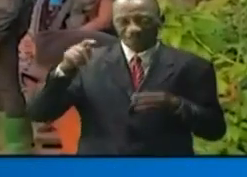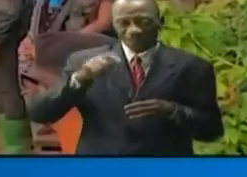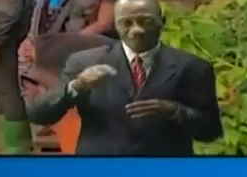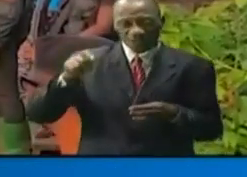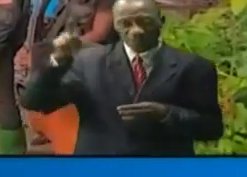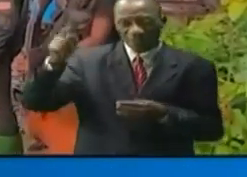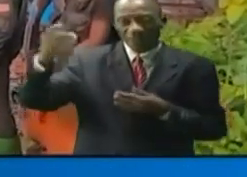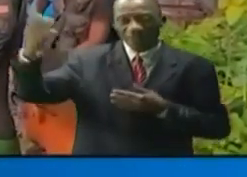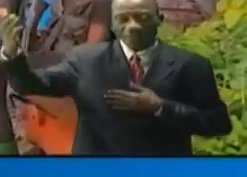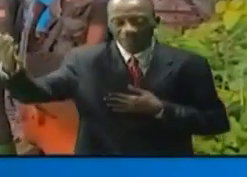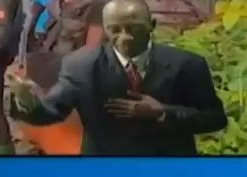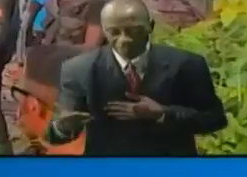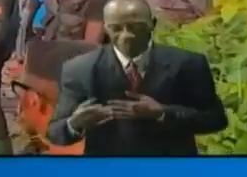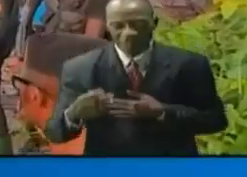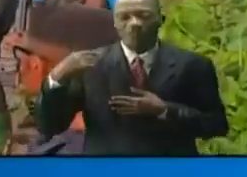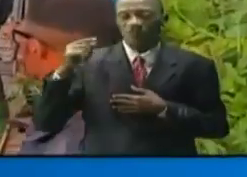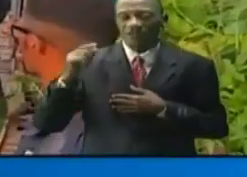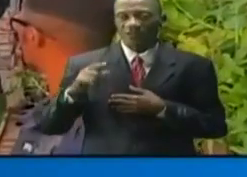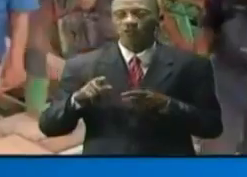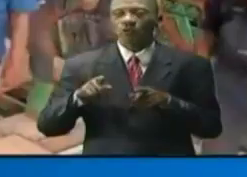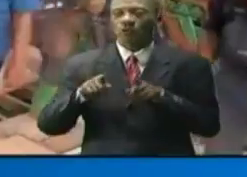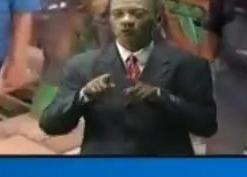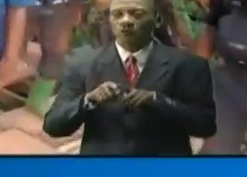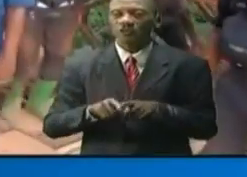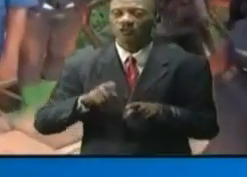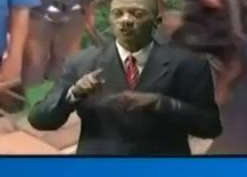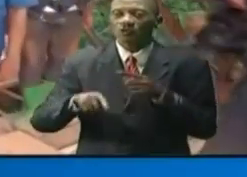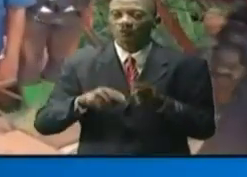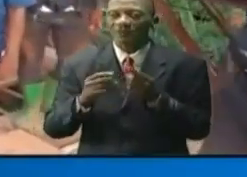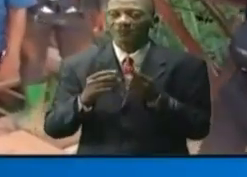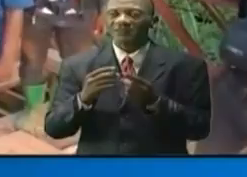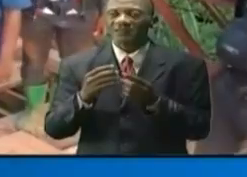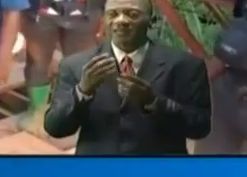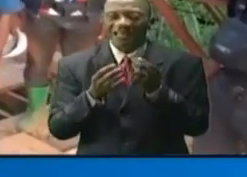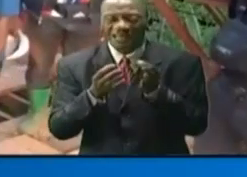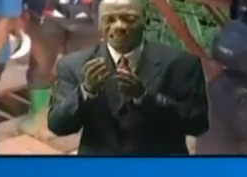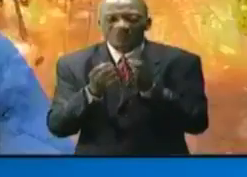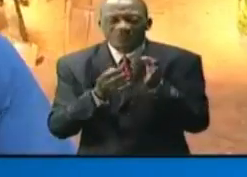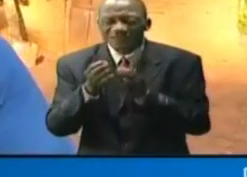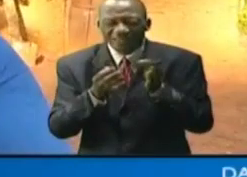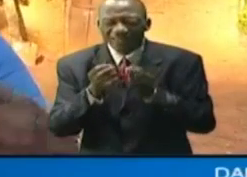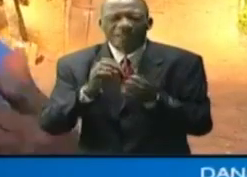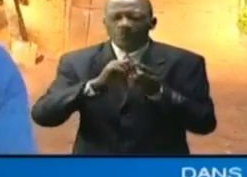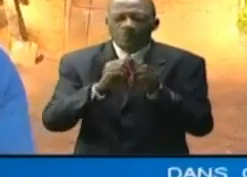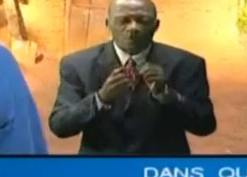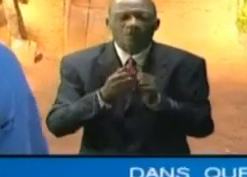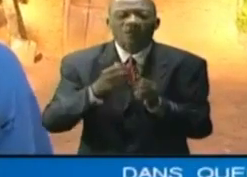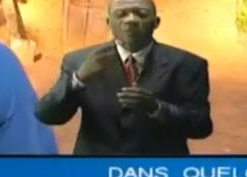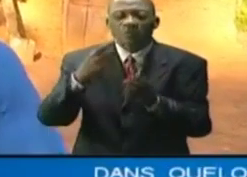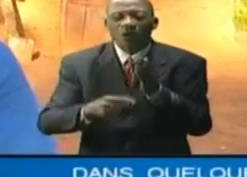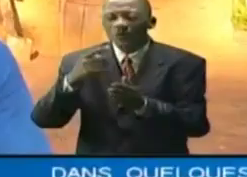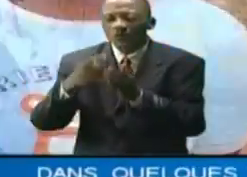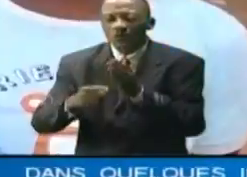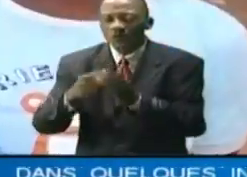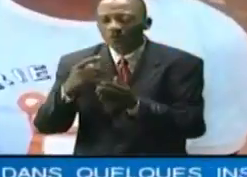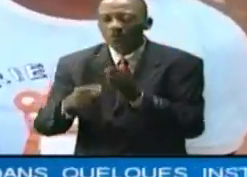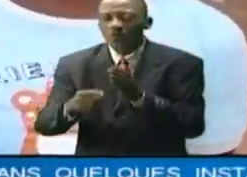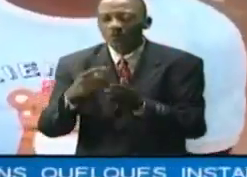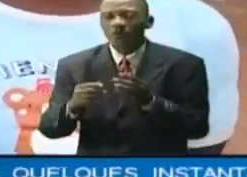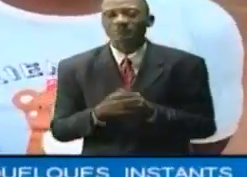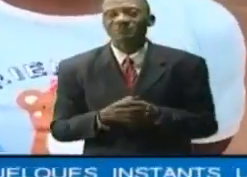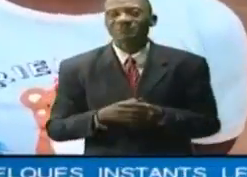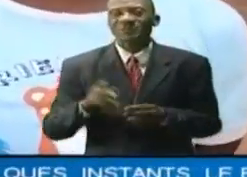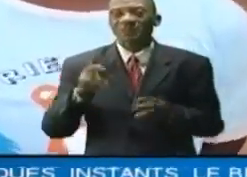et lui explique l'état du pont Bima qui met la ville et la population à danger. Émis de joie, la population a présenté au gouverneur